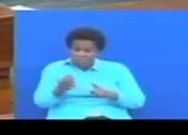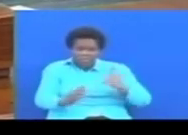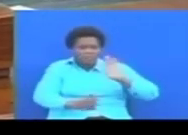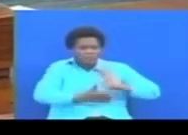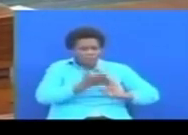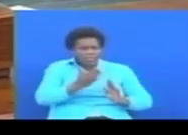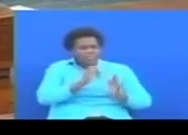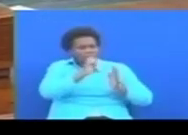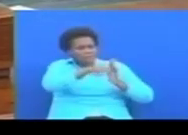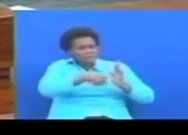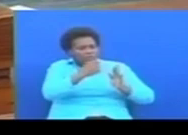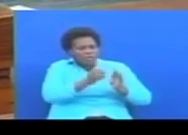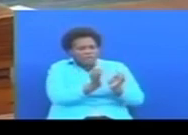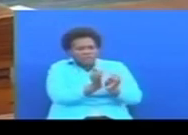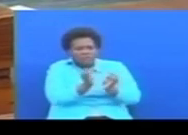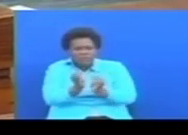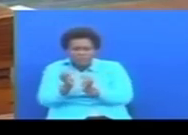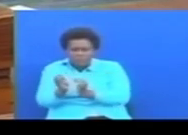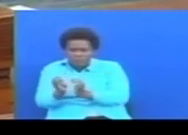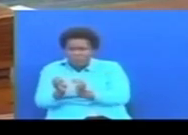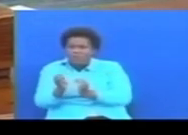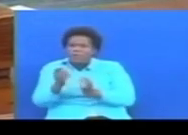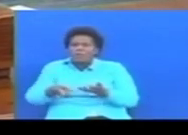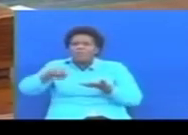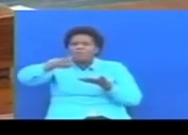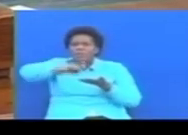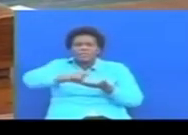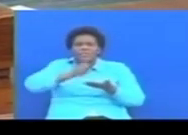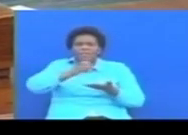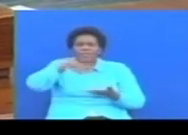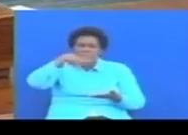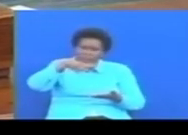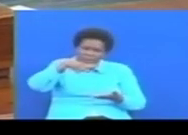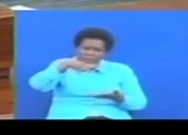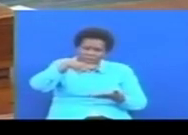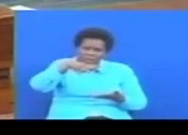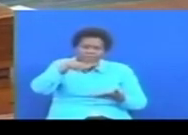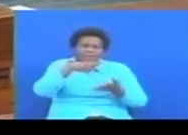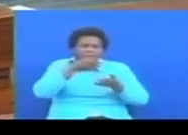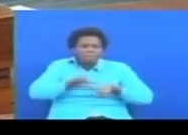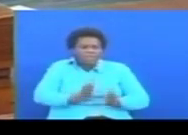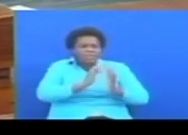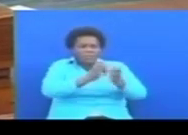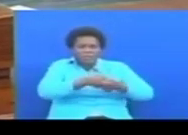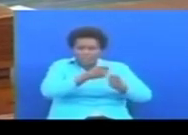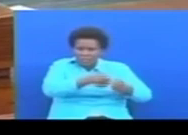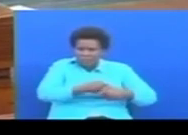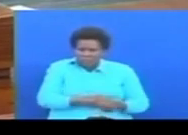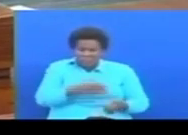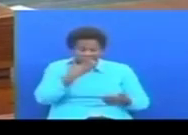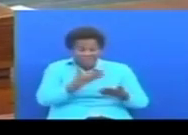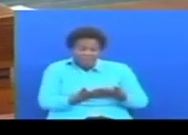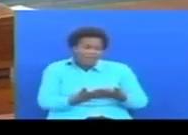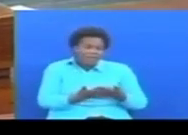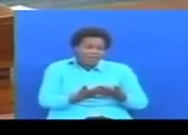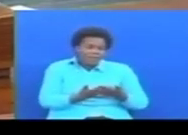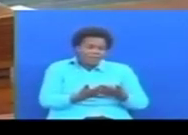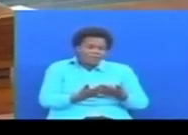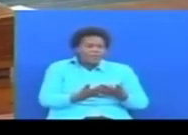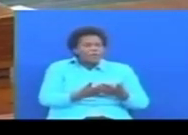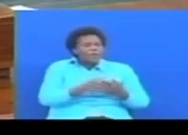vya kusindika na kuongeza thamani ya mazao ya kilimo, yani agro processing industries, hususan viwanda vya kusindika